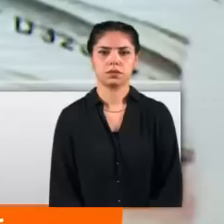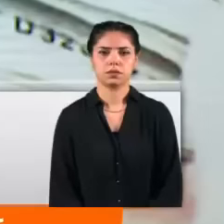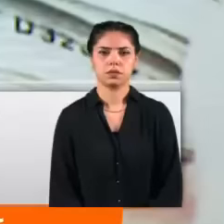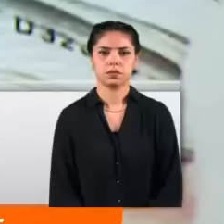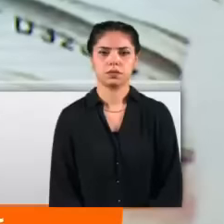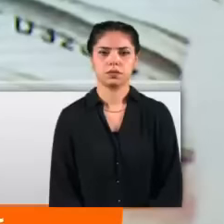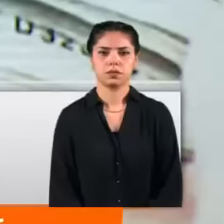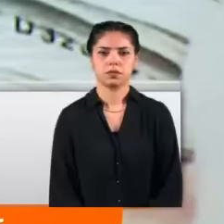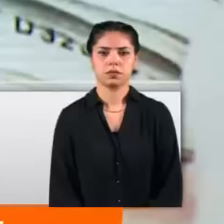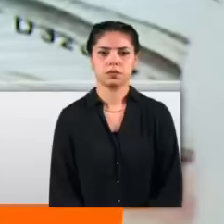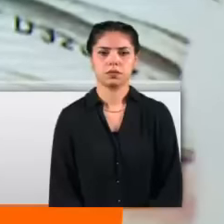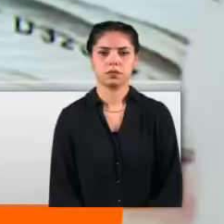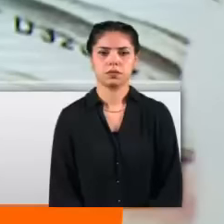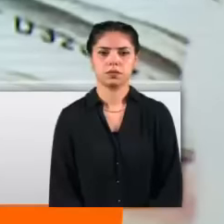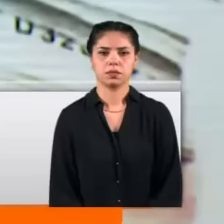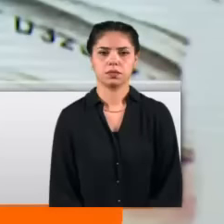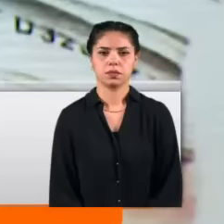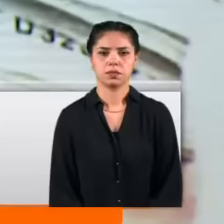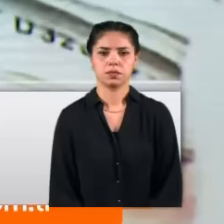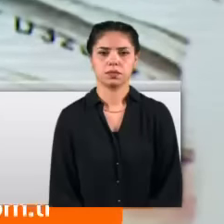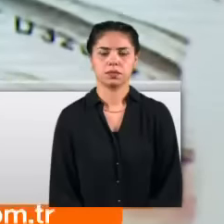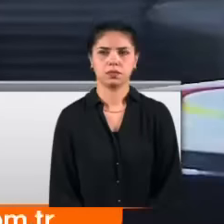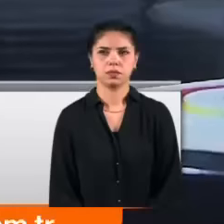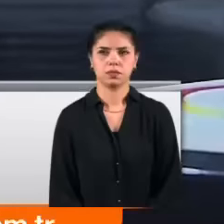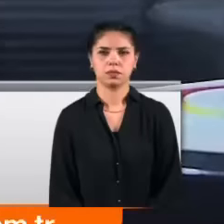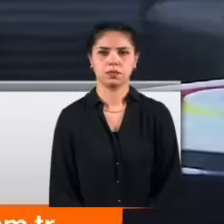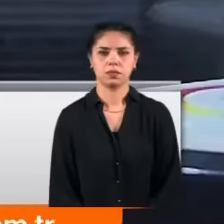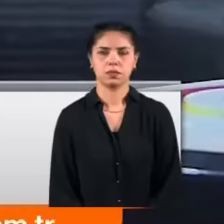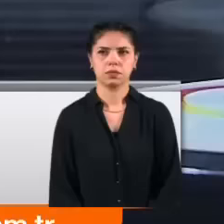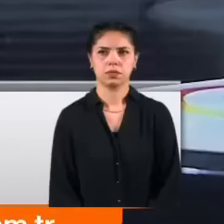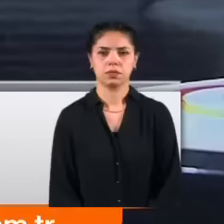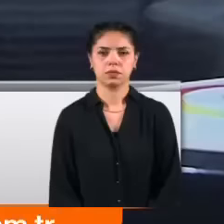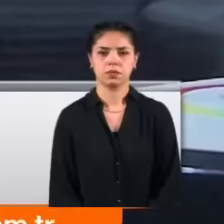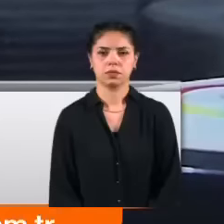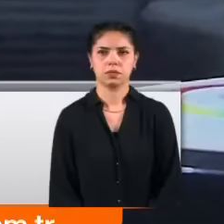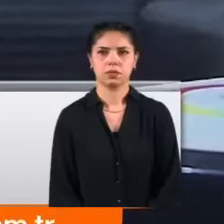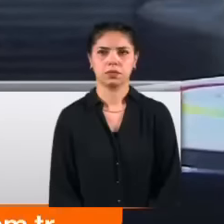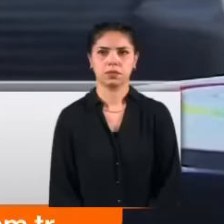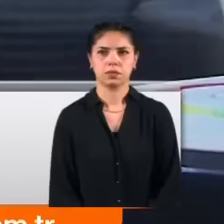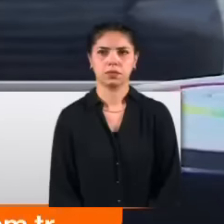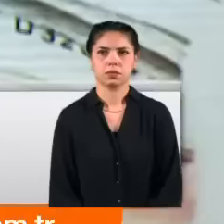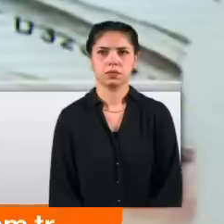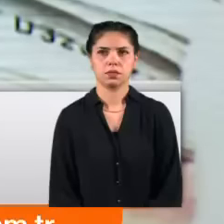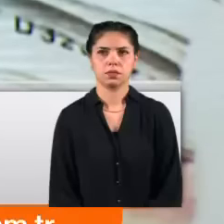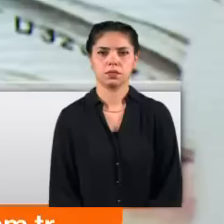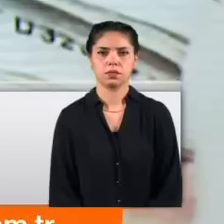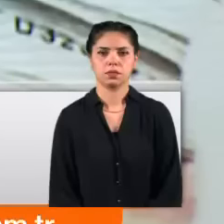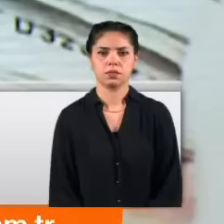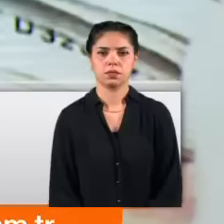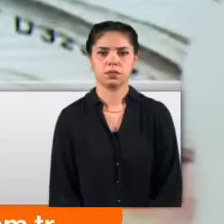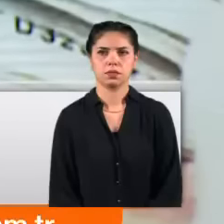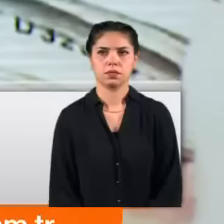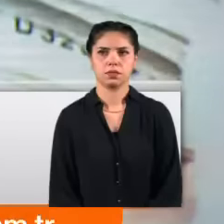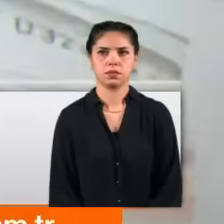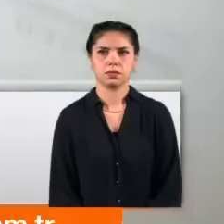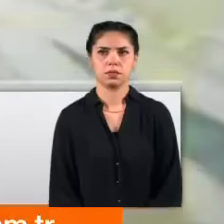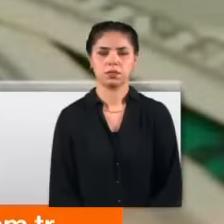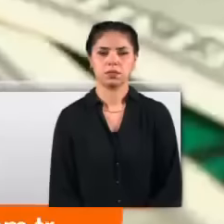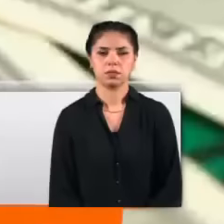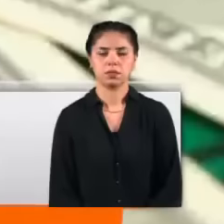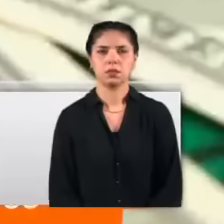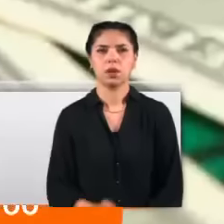Sizin hesabınıza ne kadar mesela para yatırıldı? 3 kişi tarafından hesabıma ben 1 milyonun üzerinde para yatırıldığını